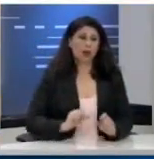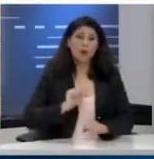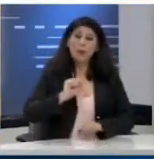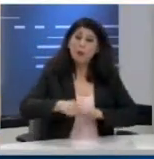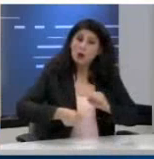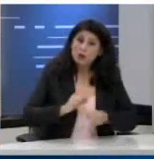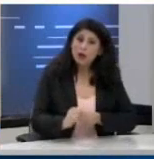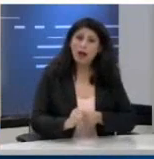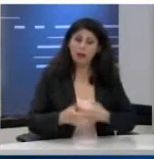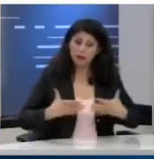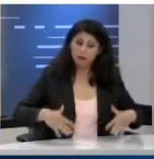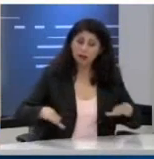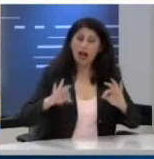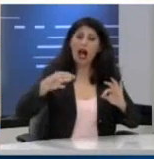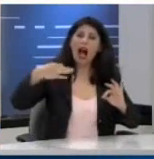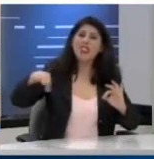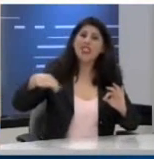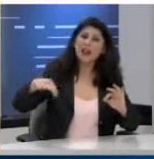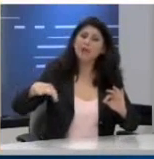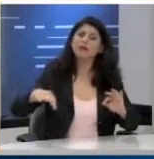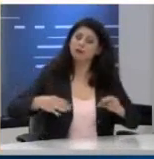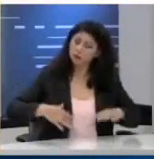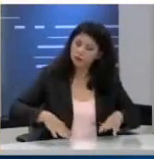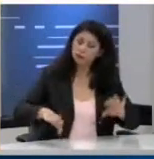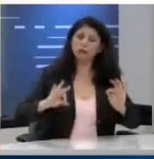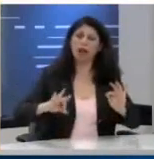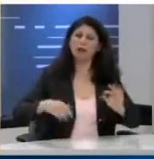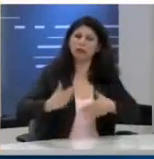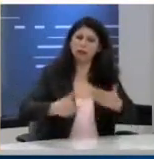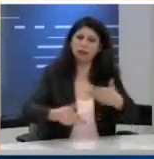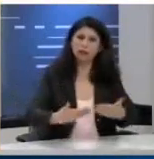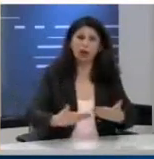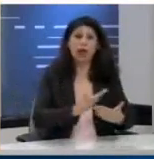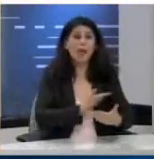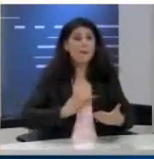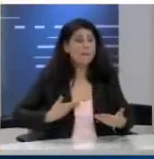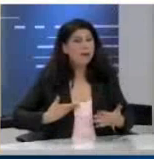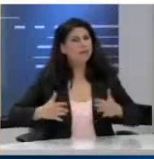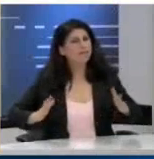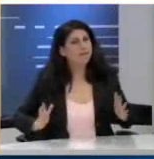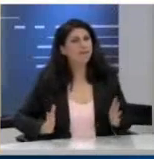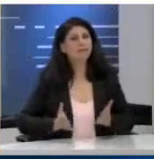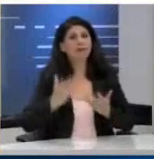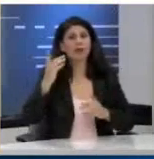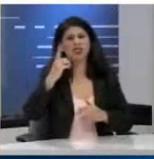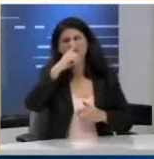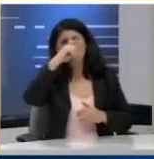προσπάθειά μας λοιπόν να βάλουμε μπροστά τους αδύναμους, εμείς ήμασταν αυτοί που παρά